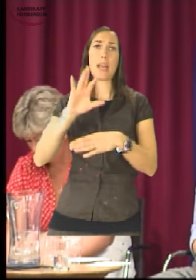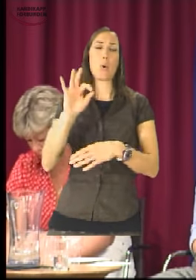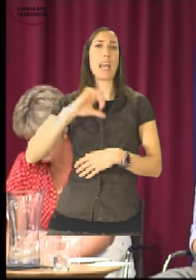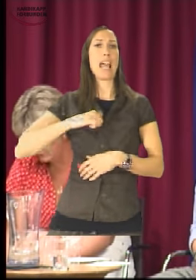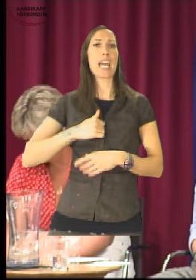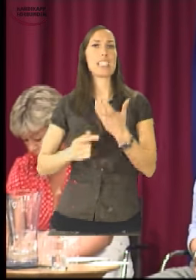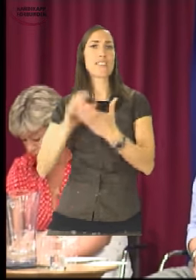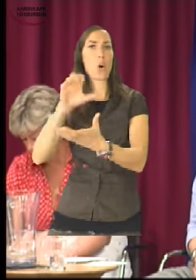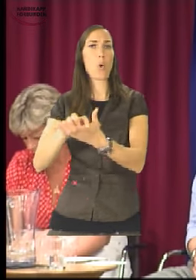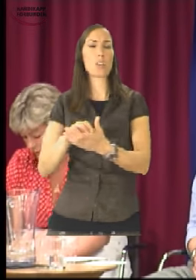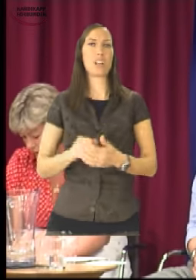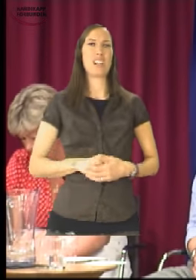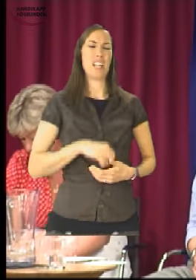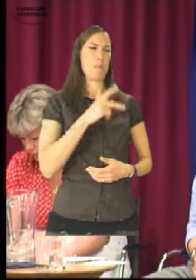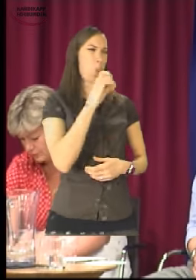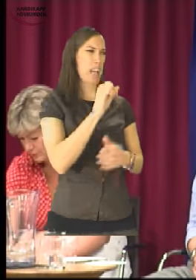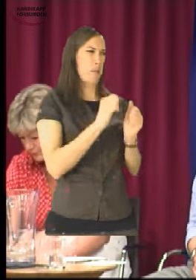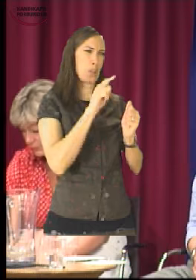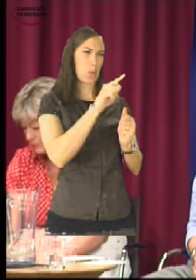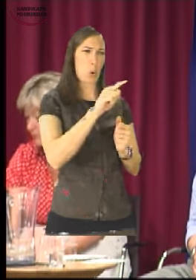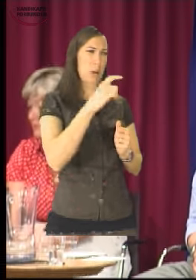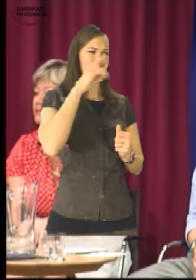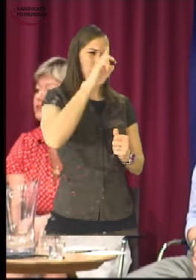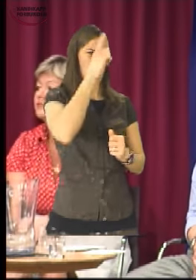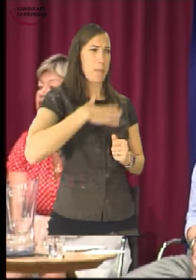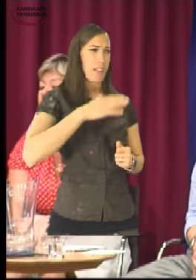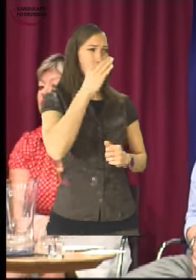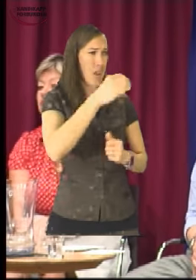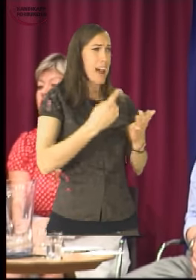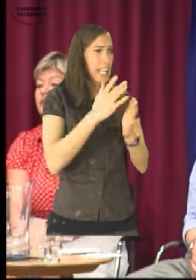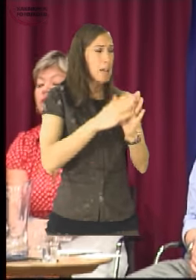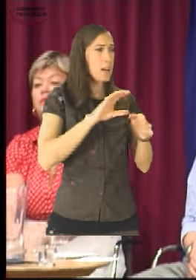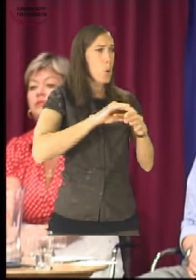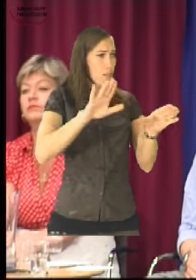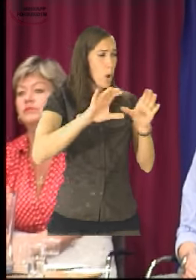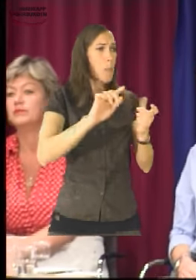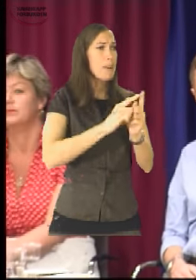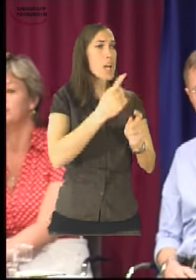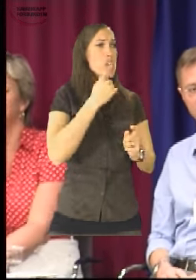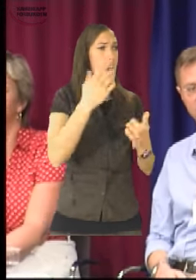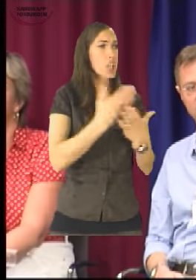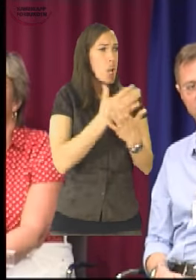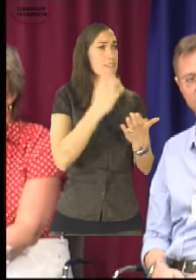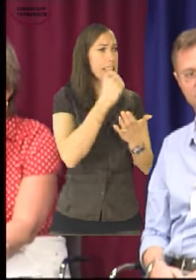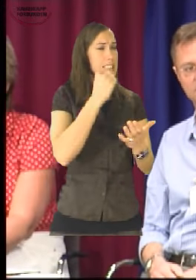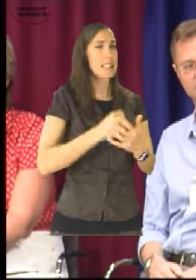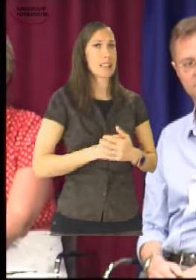men nu, du kan inte uppfatta frågan rätt. Jag ställer frågan, vad händer med sjukvården om det blir rödgrön seger?